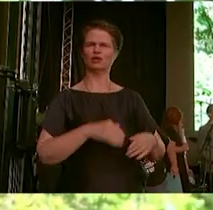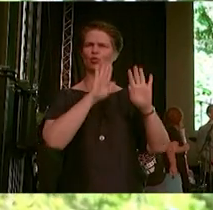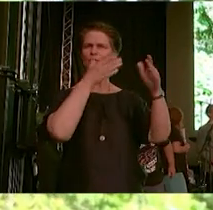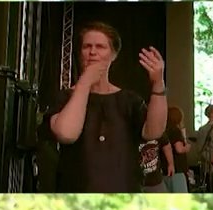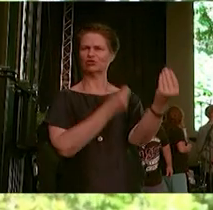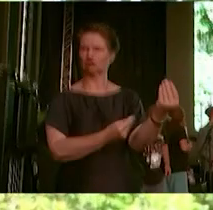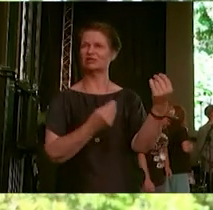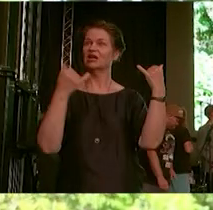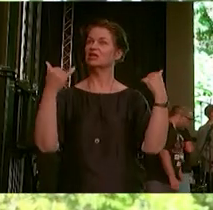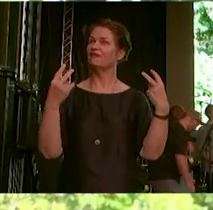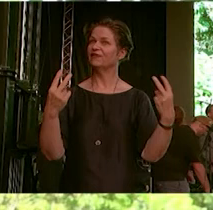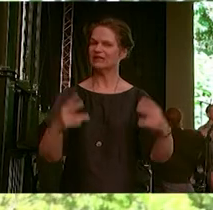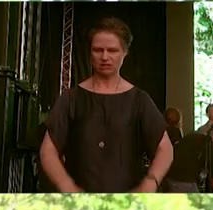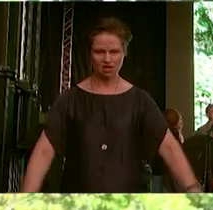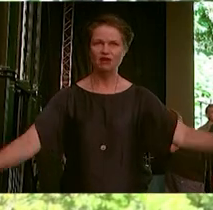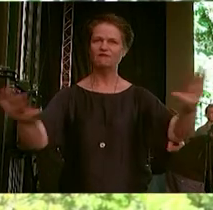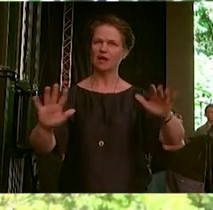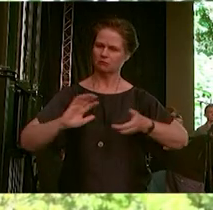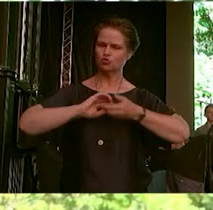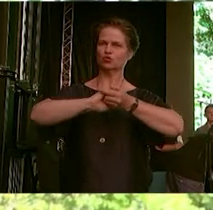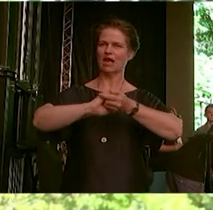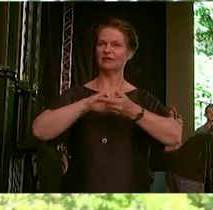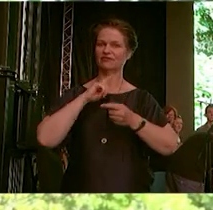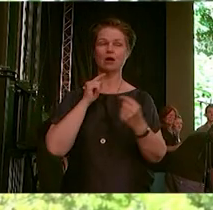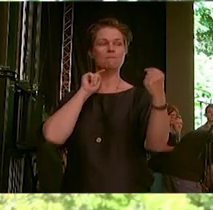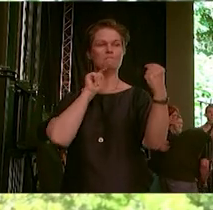wir zeigen, wir stehen zusammen, wir sind dagegen, wir